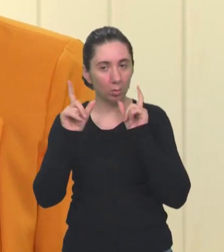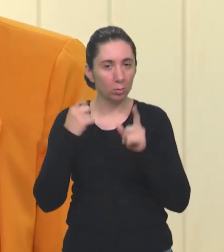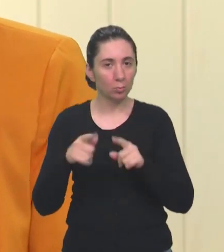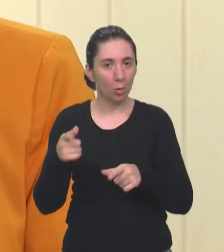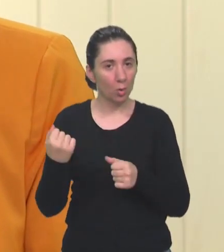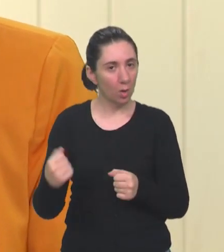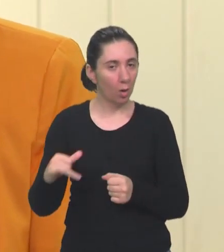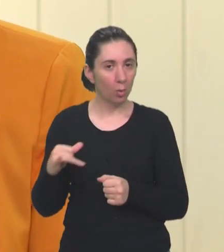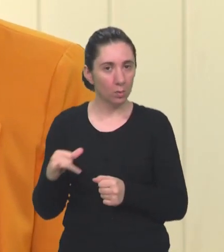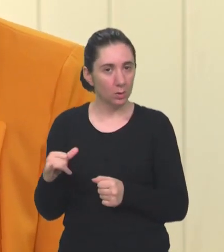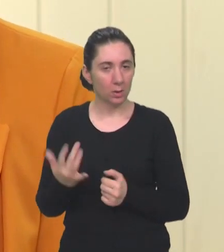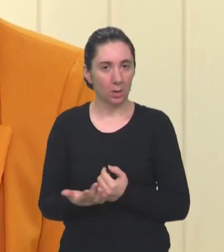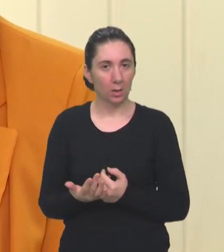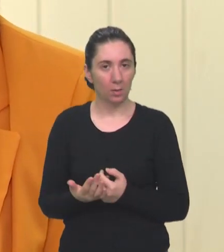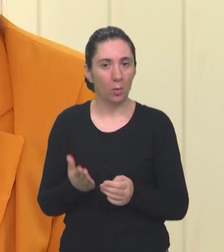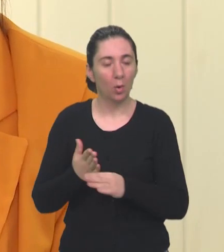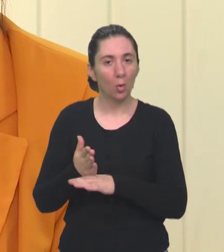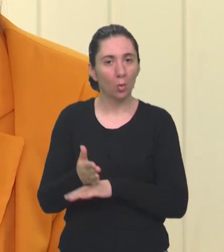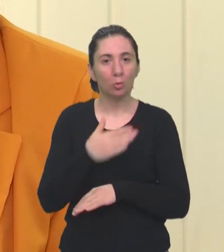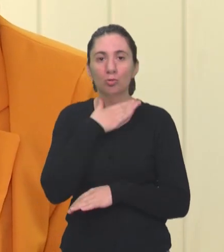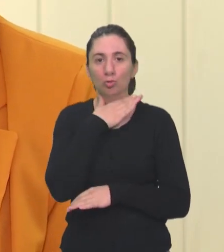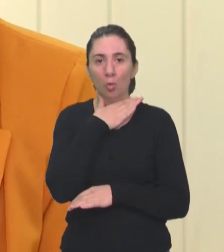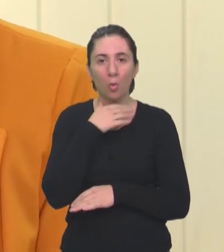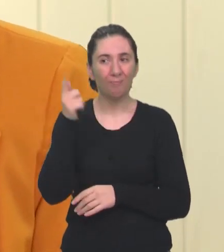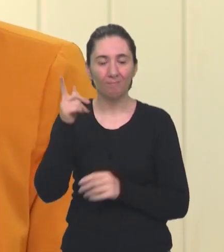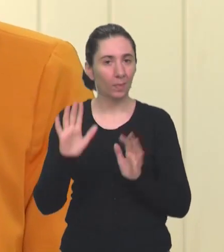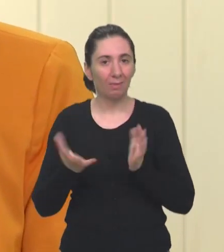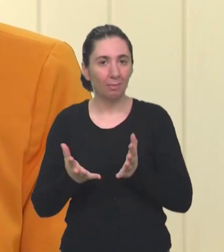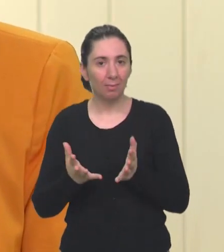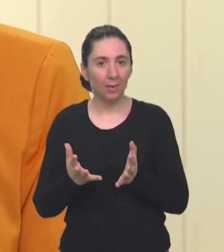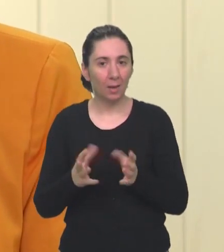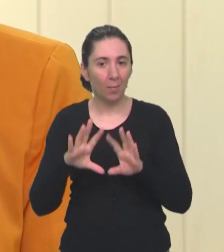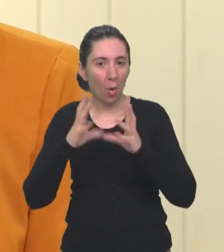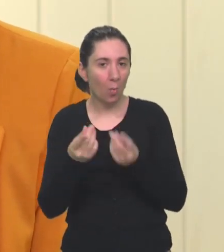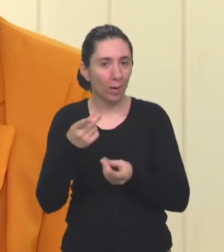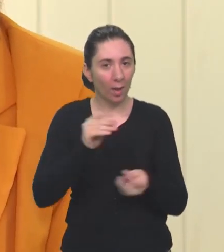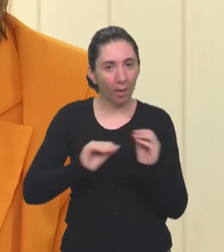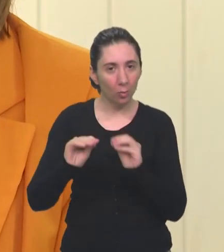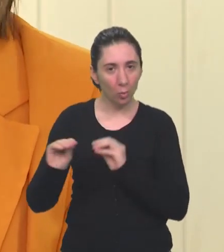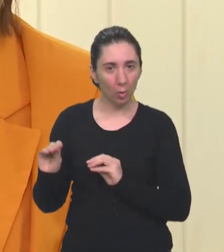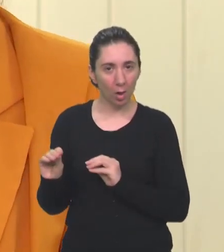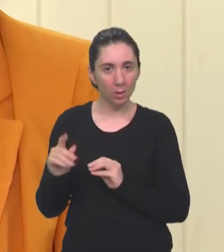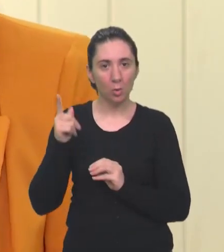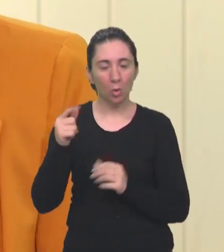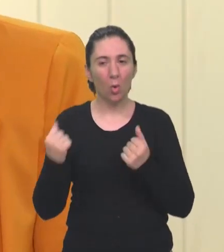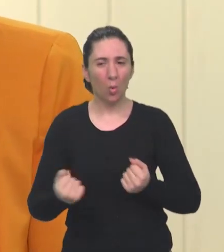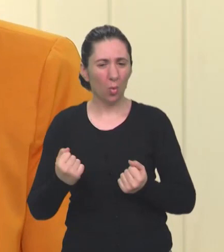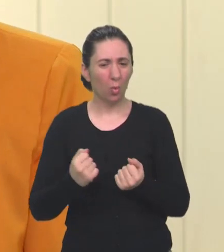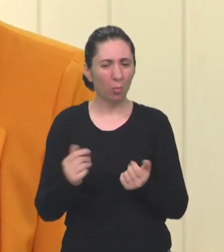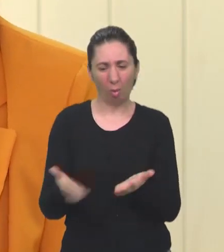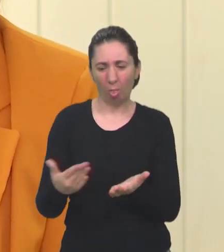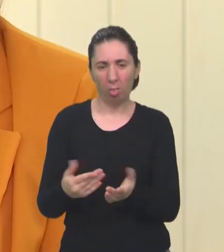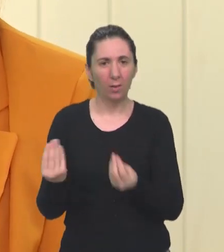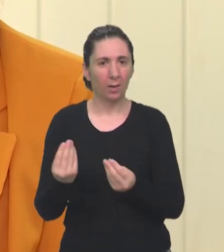njima je to jako zanimljivo, jer eto, kroz školu nemaju taj oblik edukacije. Oni ugrubo prelete